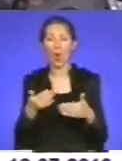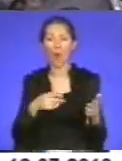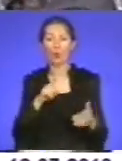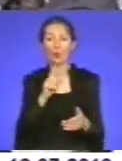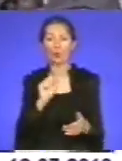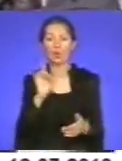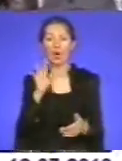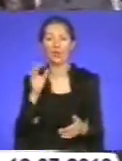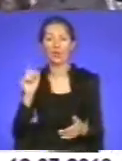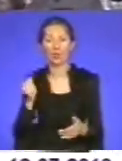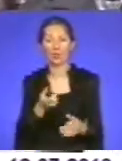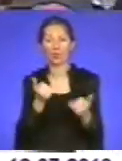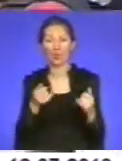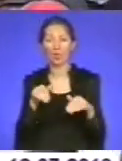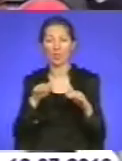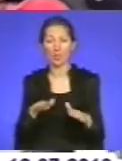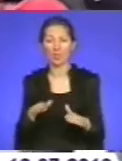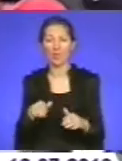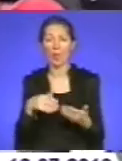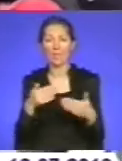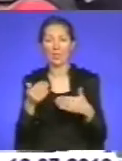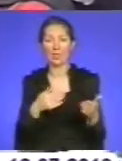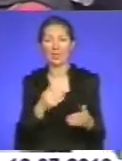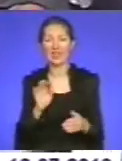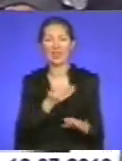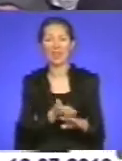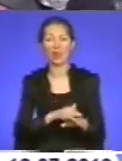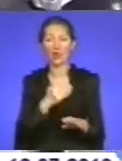Не важко вам йти пішком? Ні, я дуже